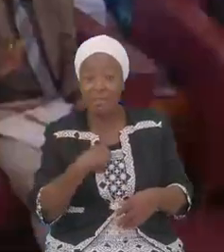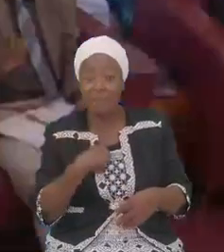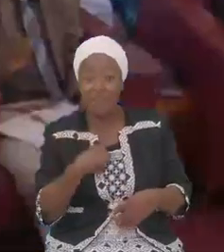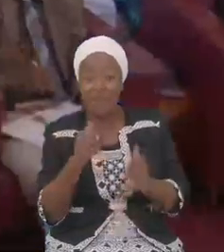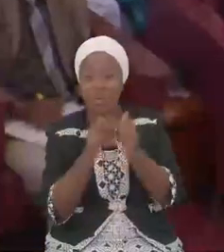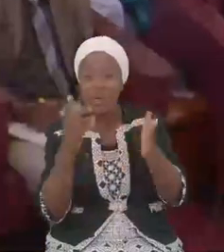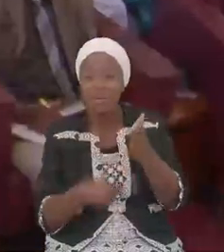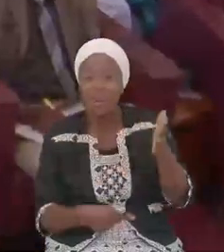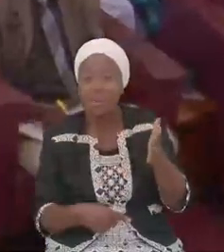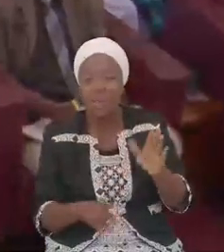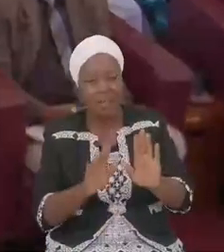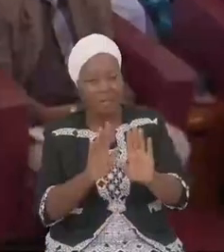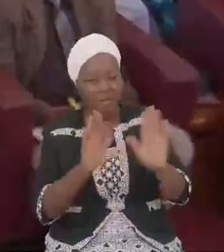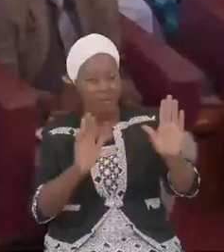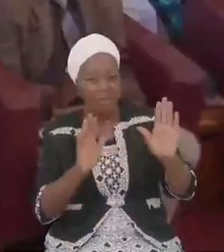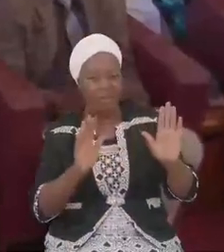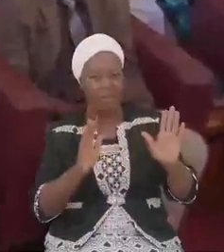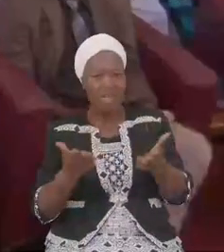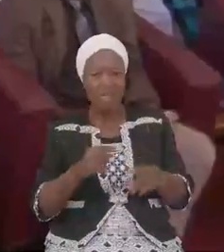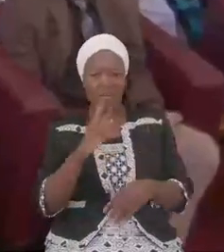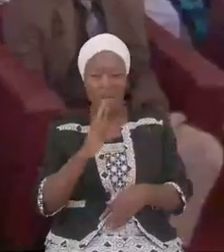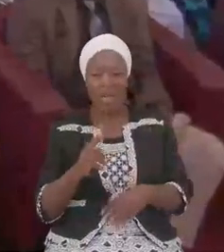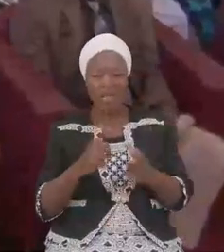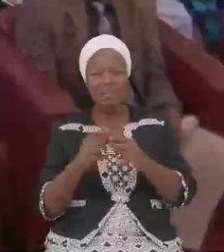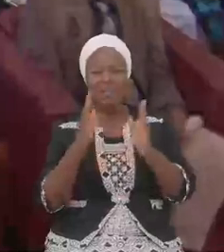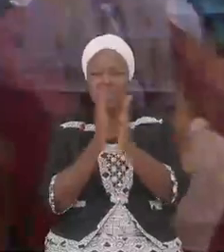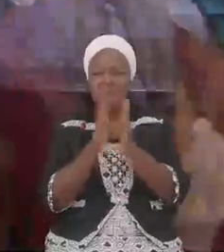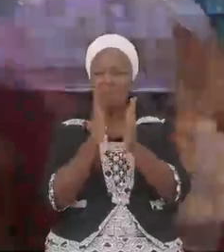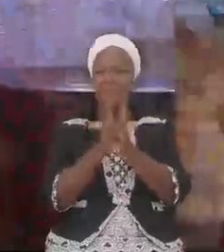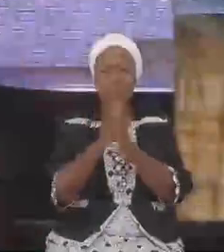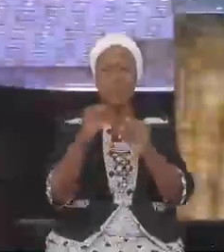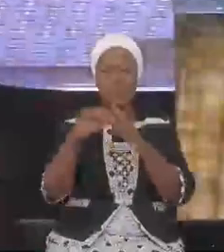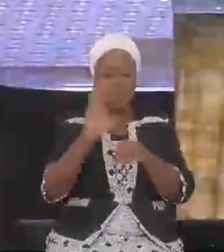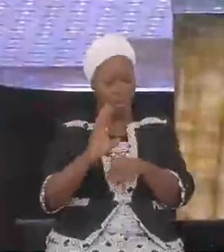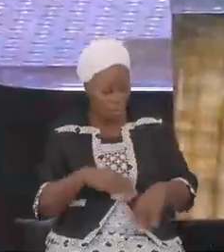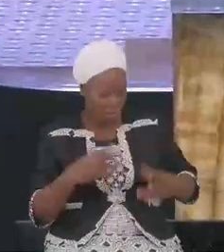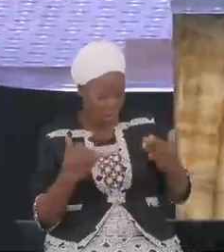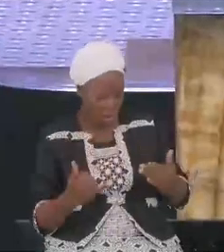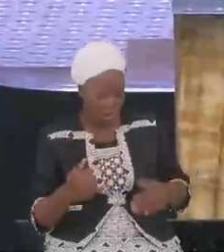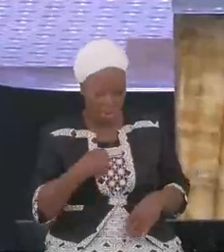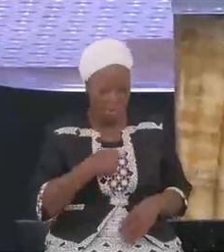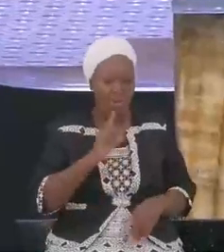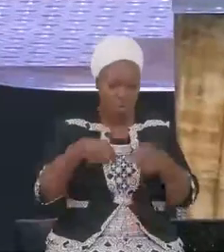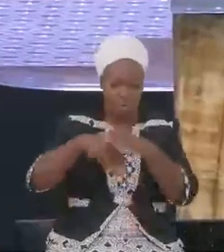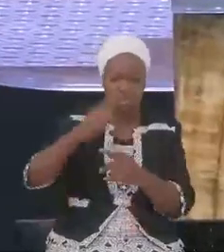de le servir sans crainte. Te voici, tu pries à l'église et tu dis, maintenant, je vais prêcher l'évangile.